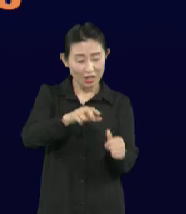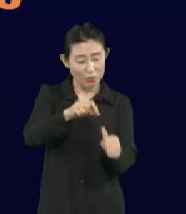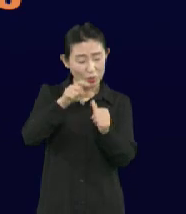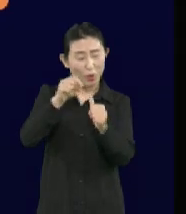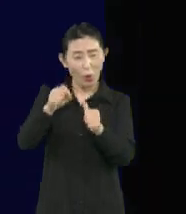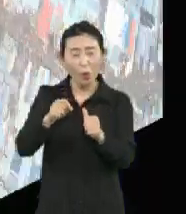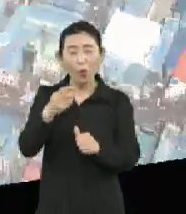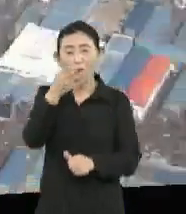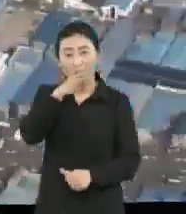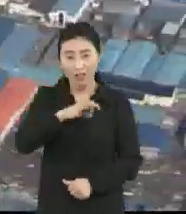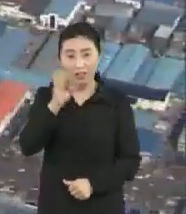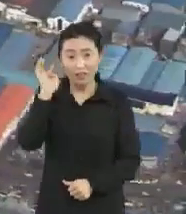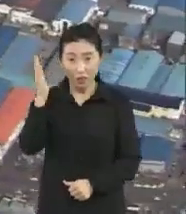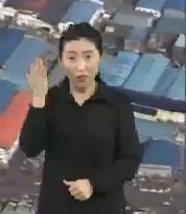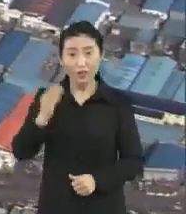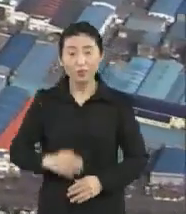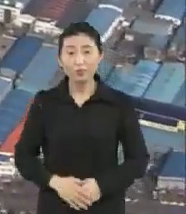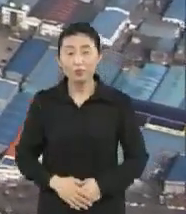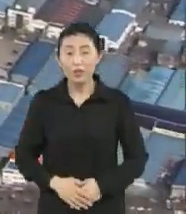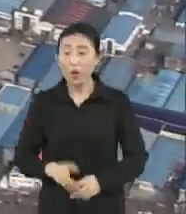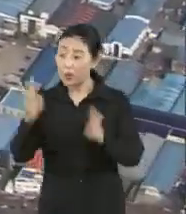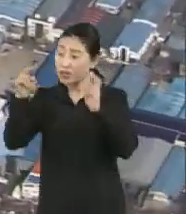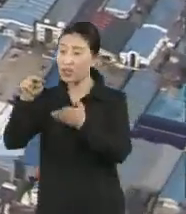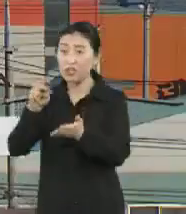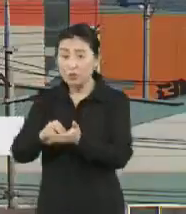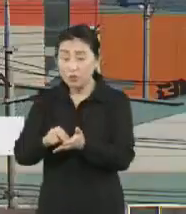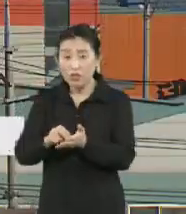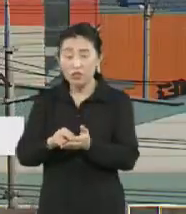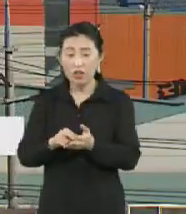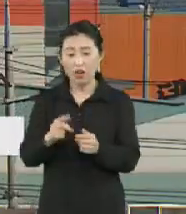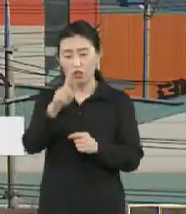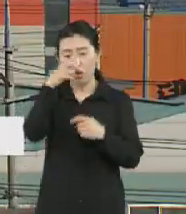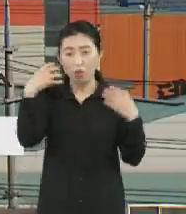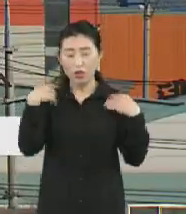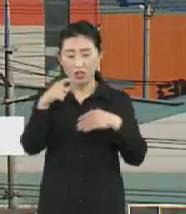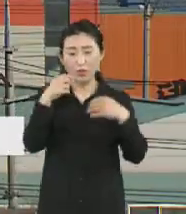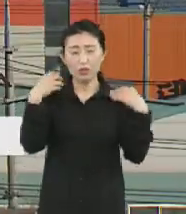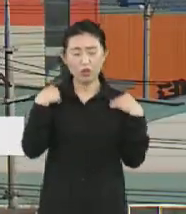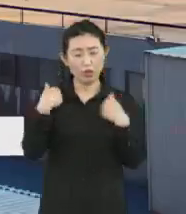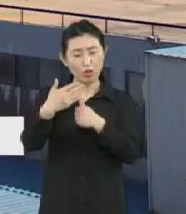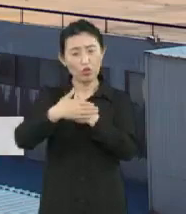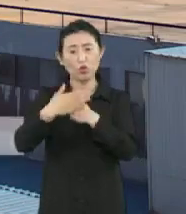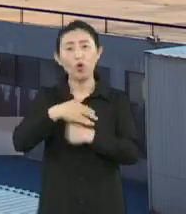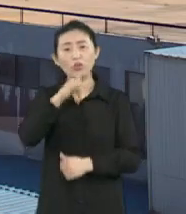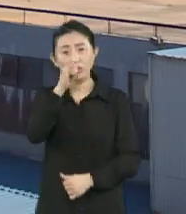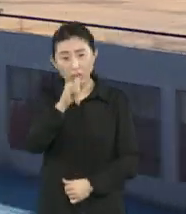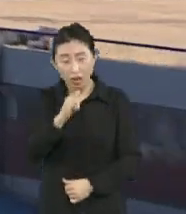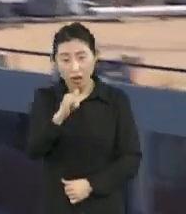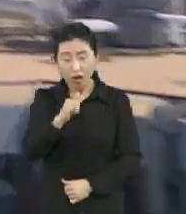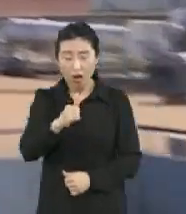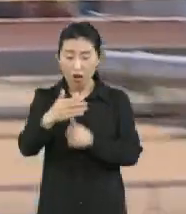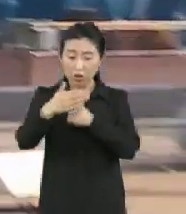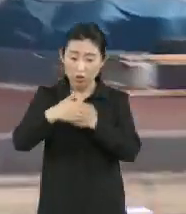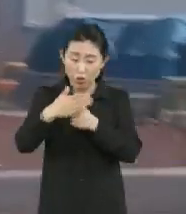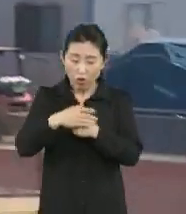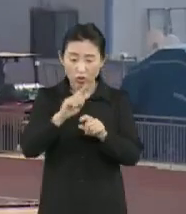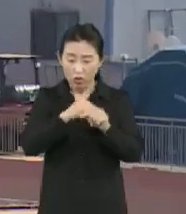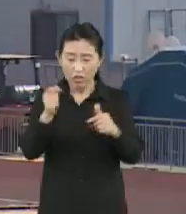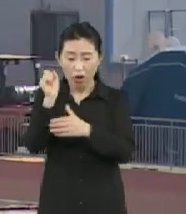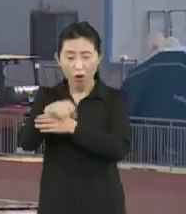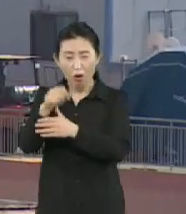도움이 될 전망입니다. 다만 기업들은 지원 정책이 정부나 지자체 중심으로 이뤄지고 지원과 인증